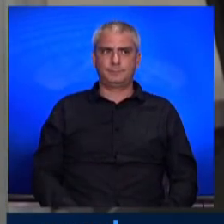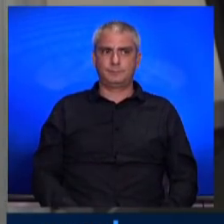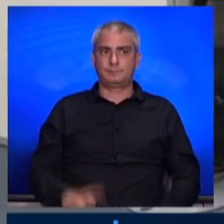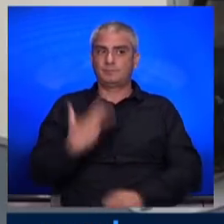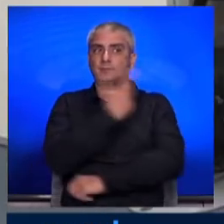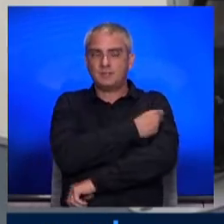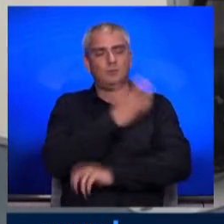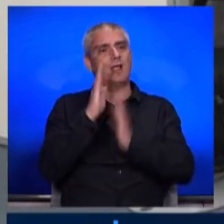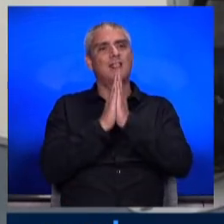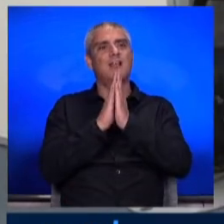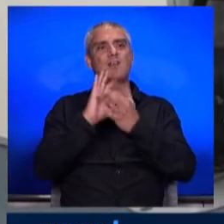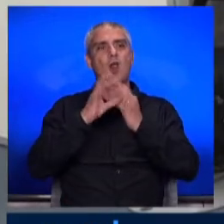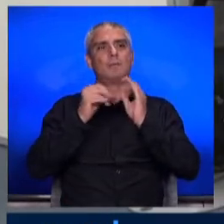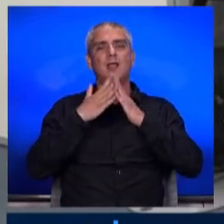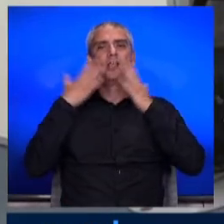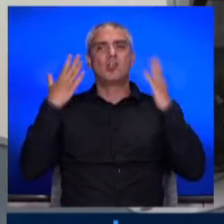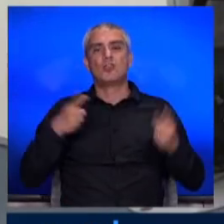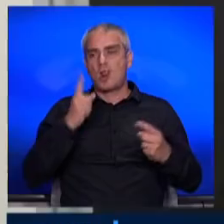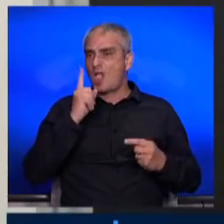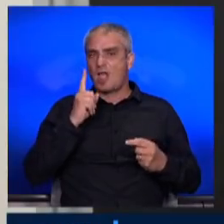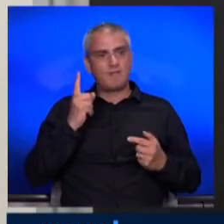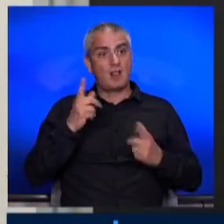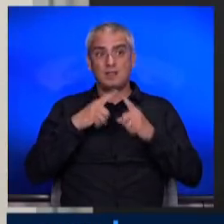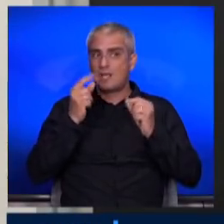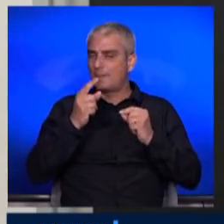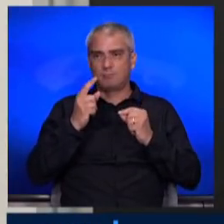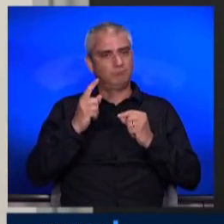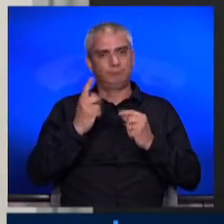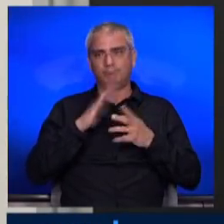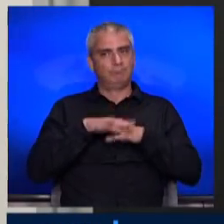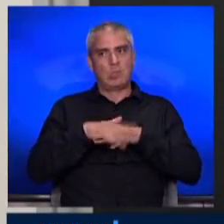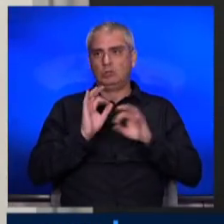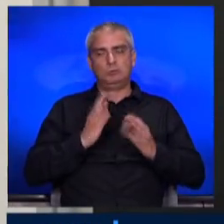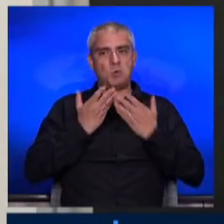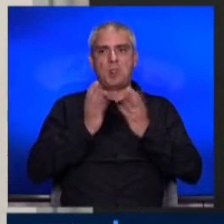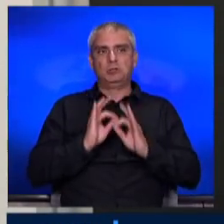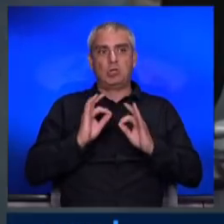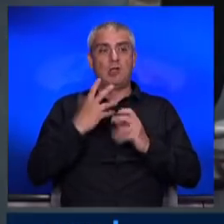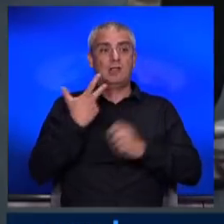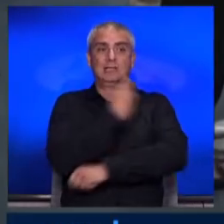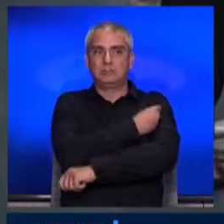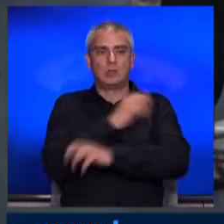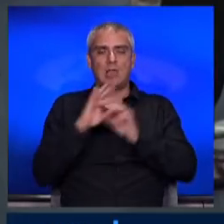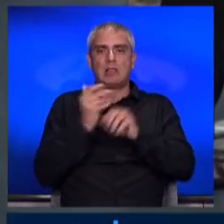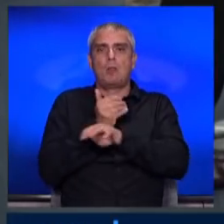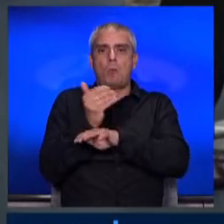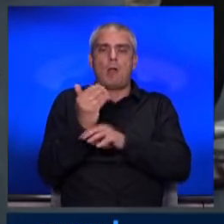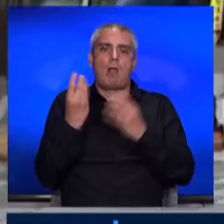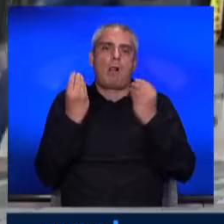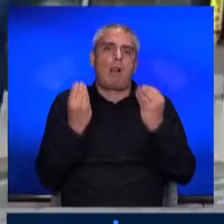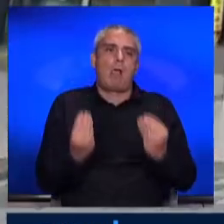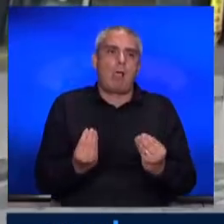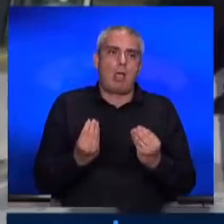החיסונים היו התקווה האולימפית הגדולה ביותר, אבל דווקא ביפן לא היוו פקטור מסייע. מבצע החיסונים החל מאוחר והתנהל